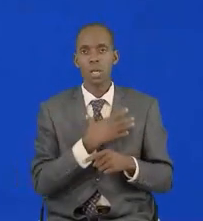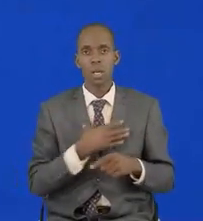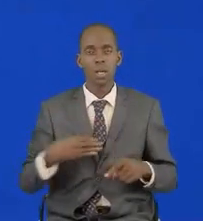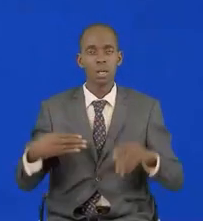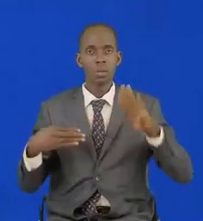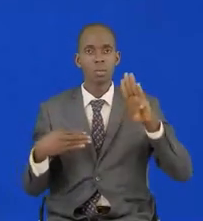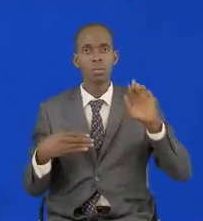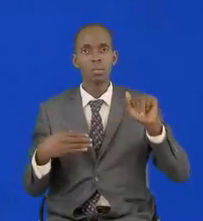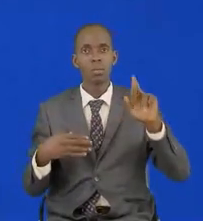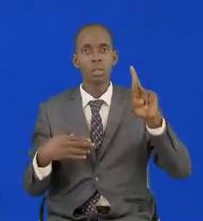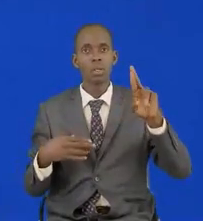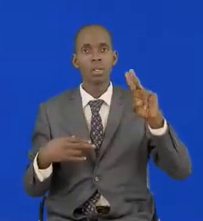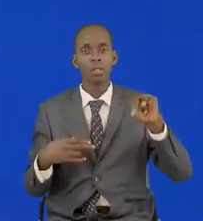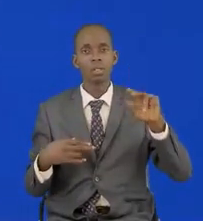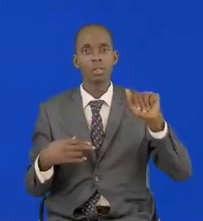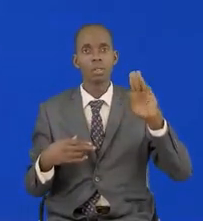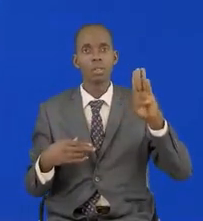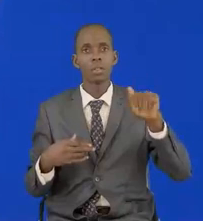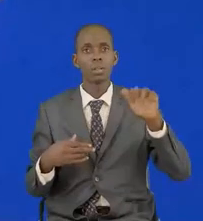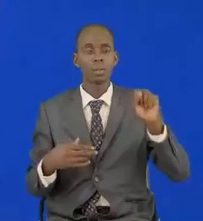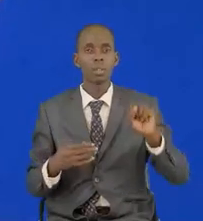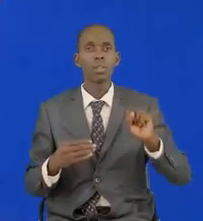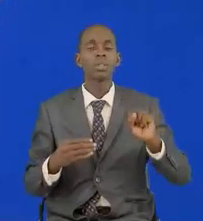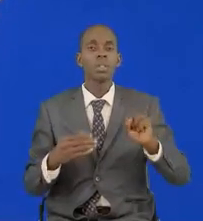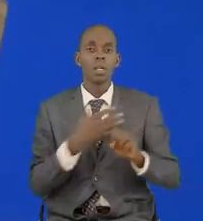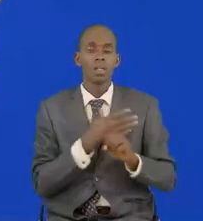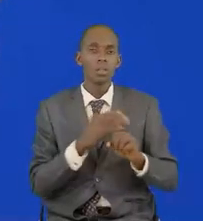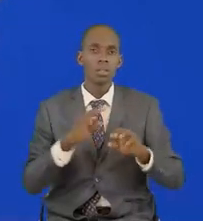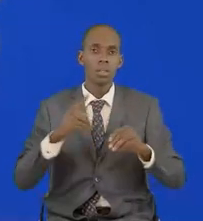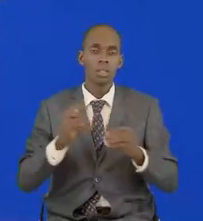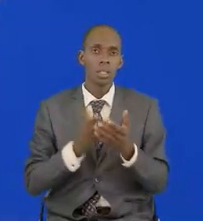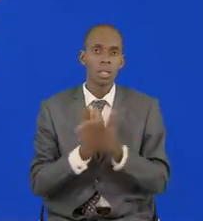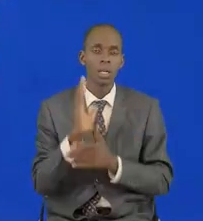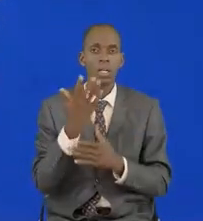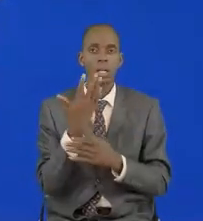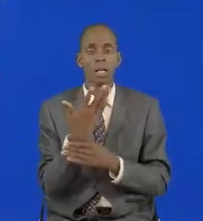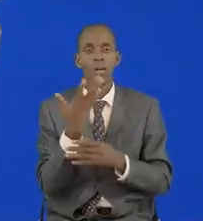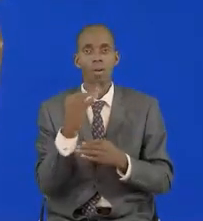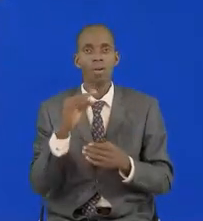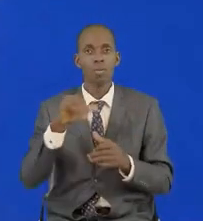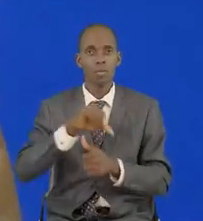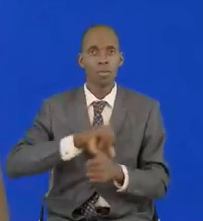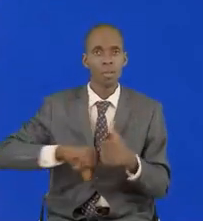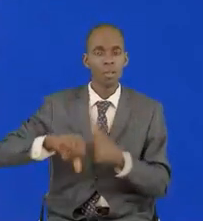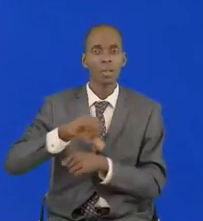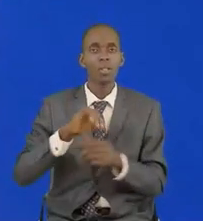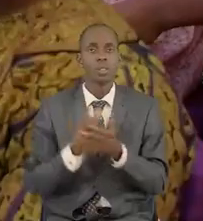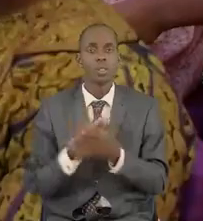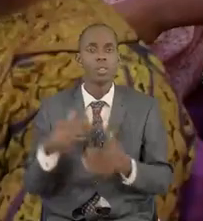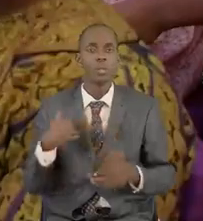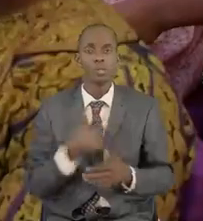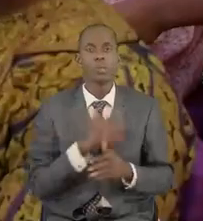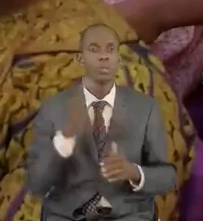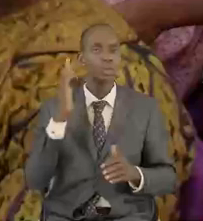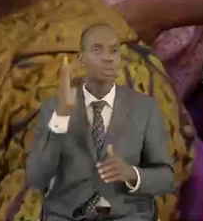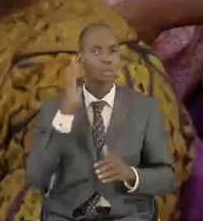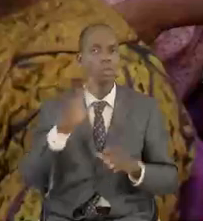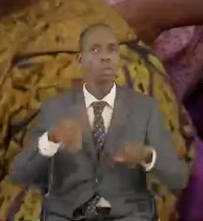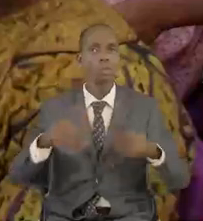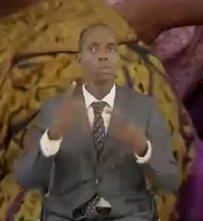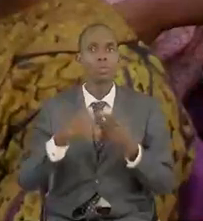banabasse la main d'association afin que nous allassions afin que nous alassions